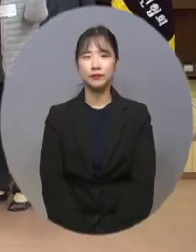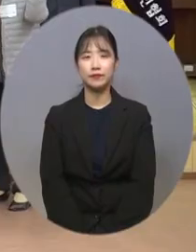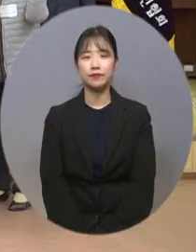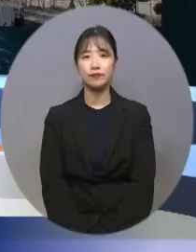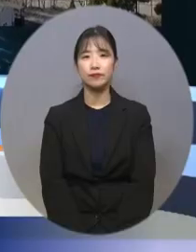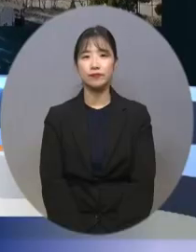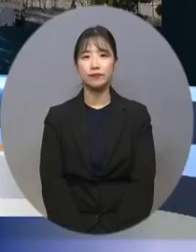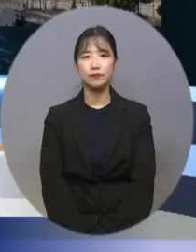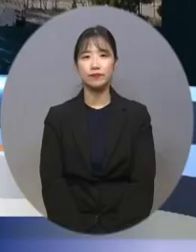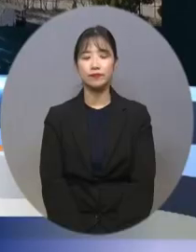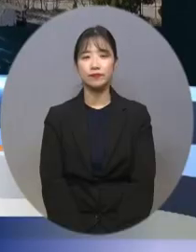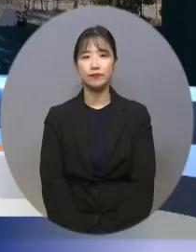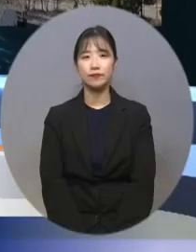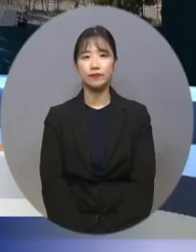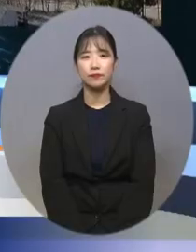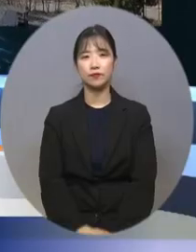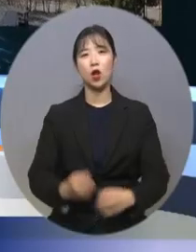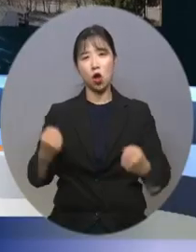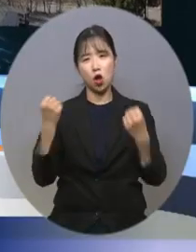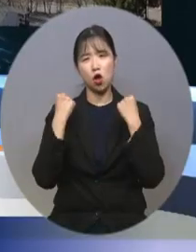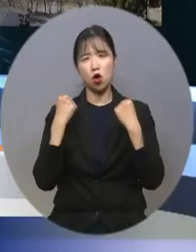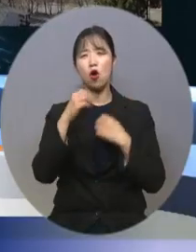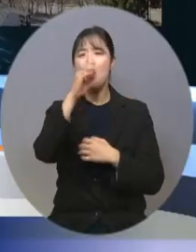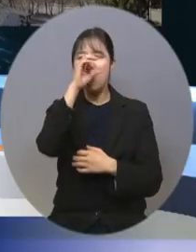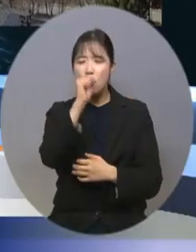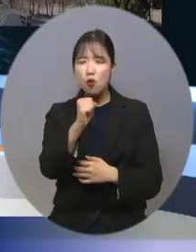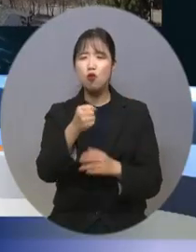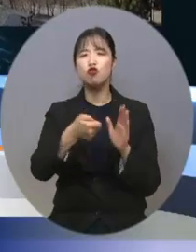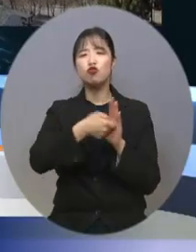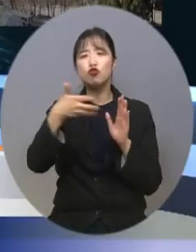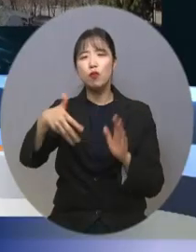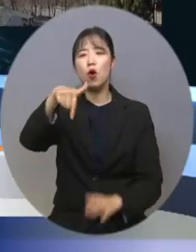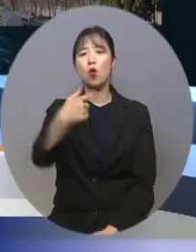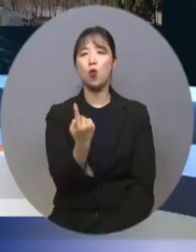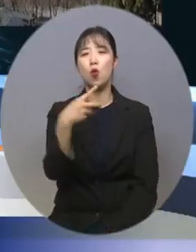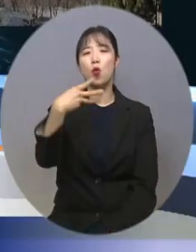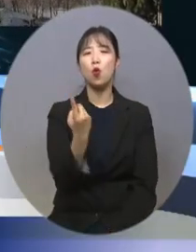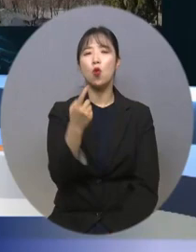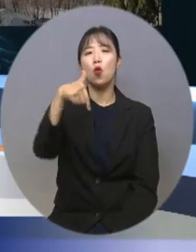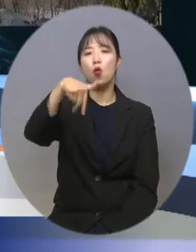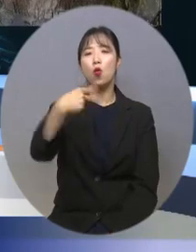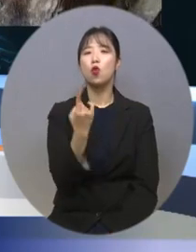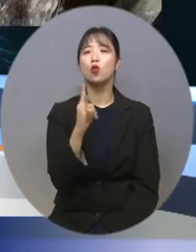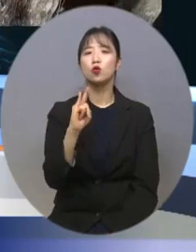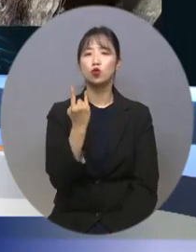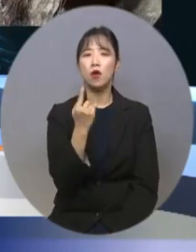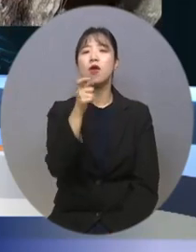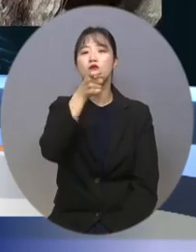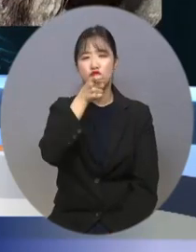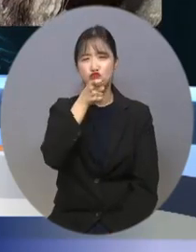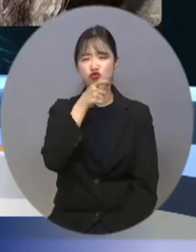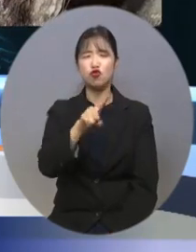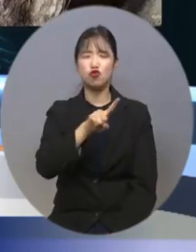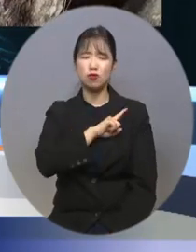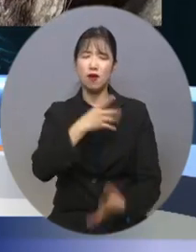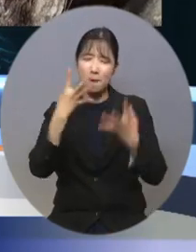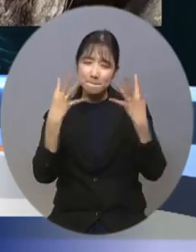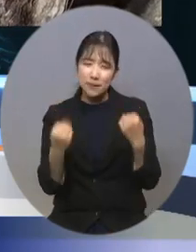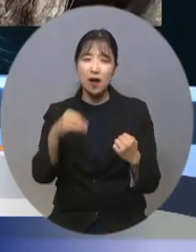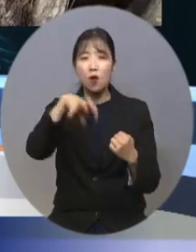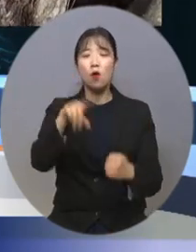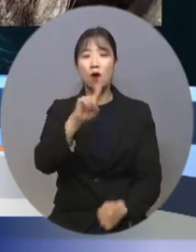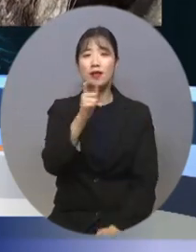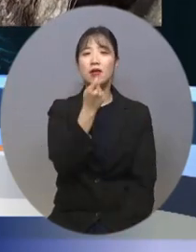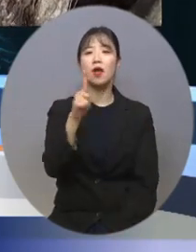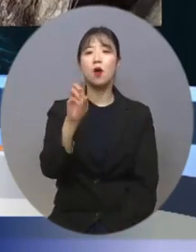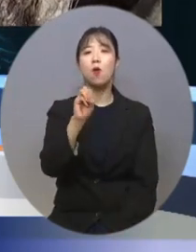김현주입니다. 건강에 좋다고 널리 알려진 고로쇠수액의 전국 최대 생산지인 전남 광양